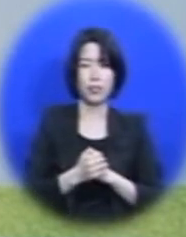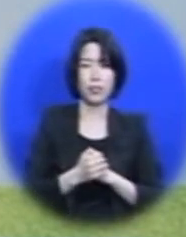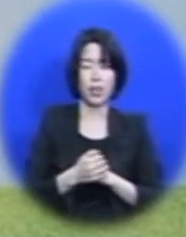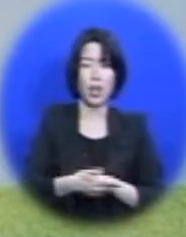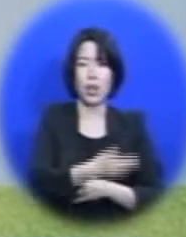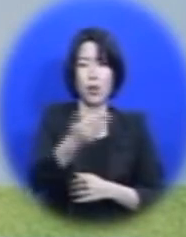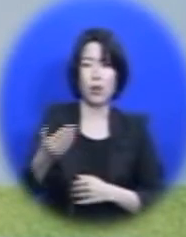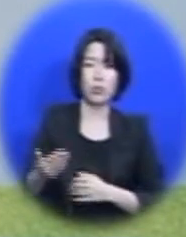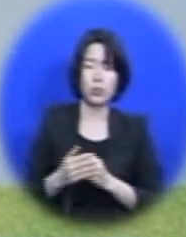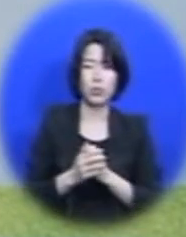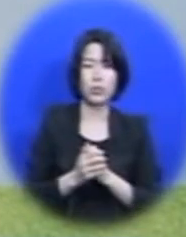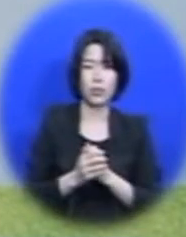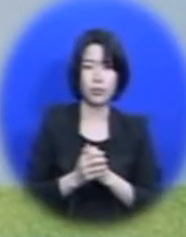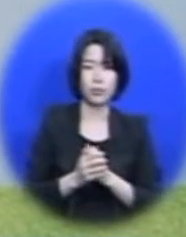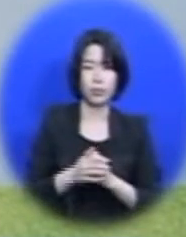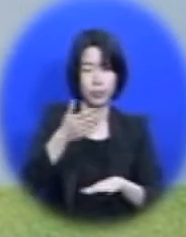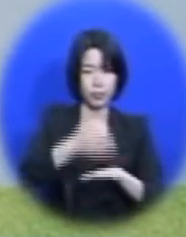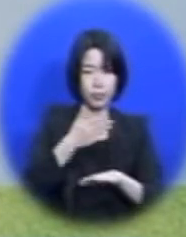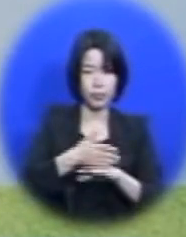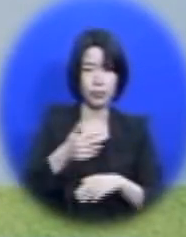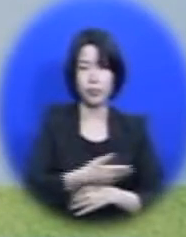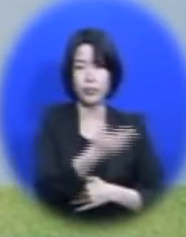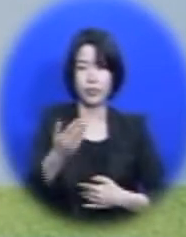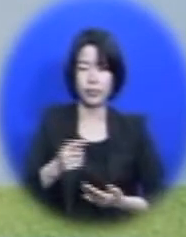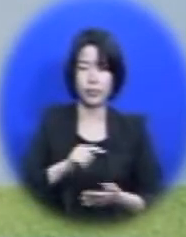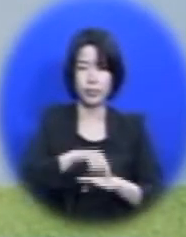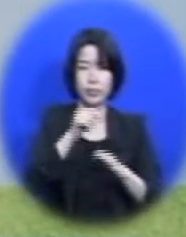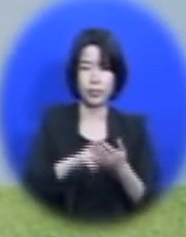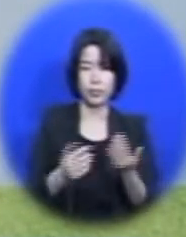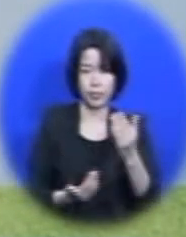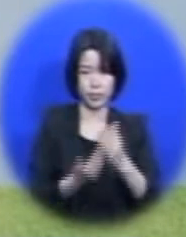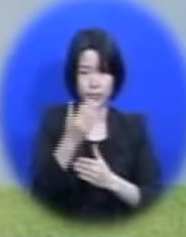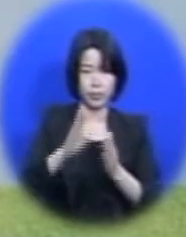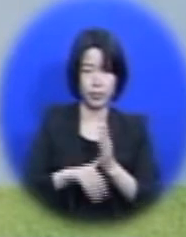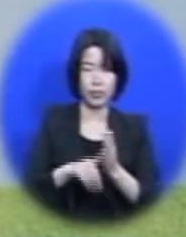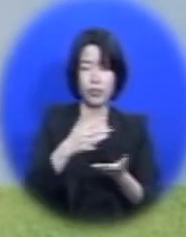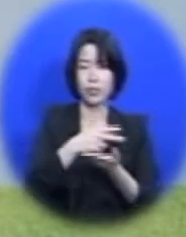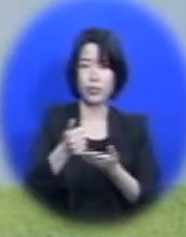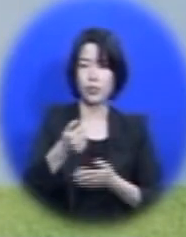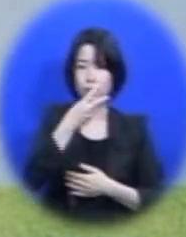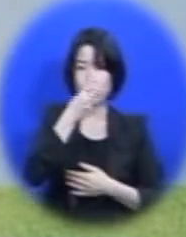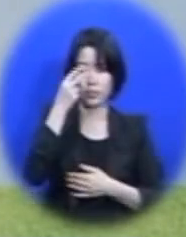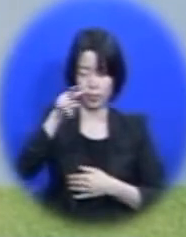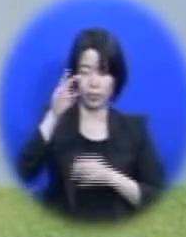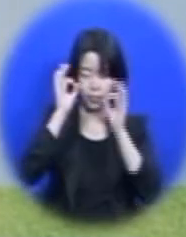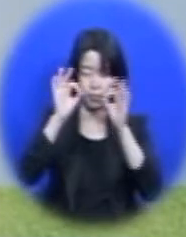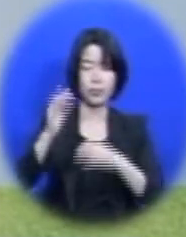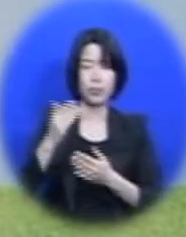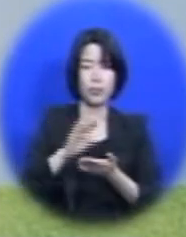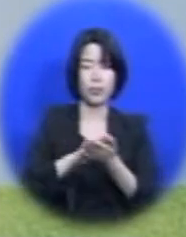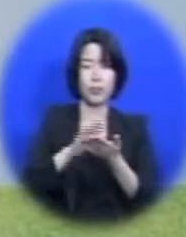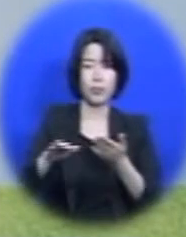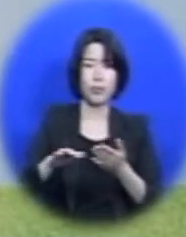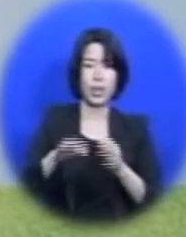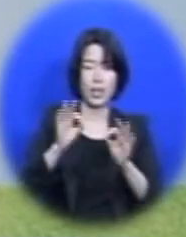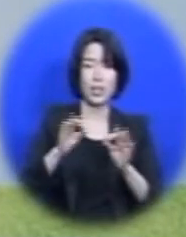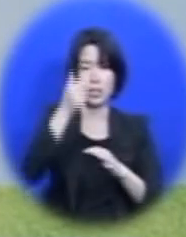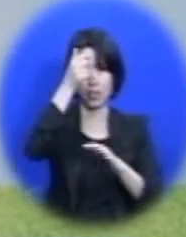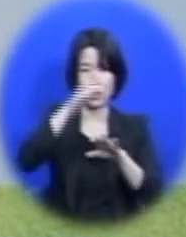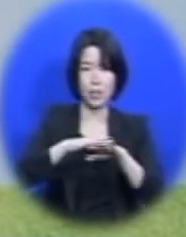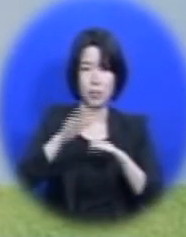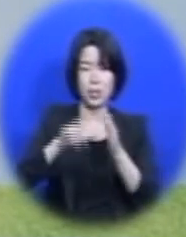여러분, 감사가 여러분의 마음에 일어날 때까지 주님을 바라봐야 됩니다. 이제 예배 시간이 거의